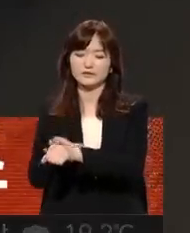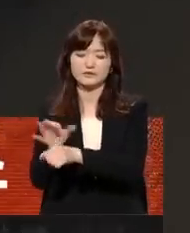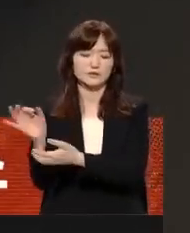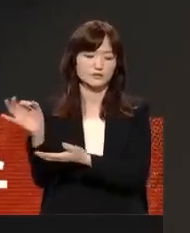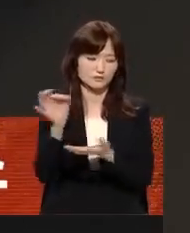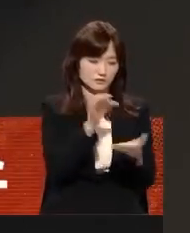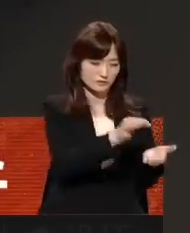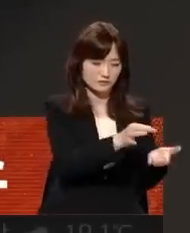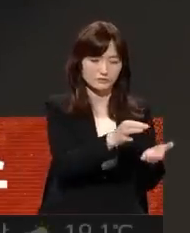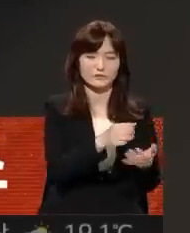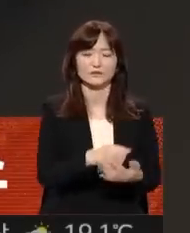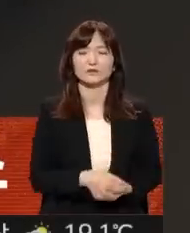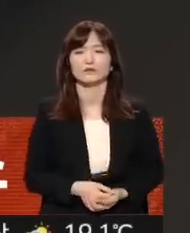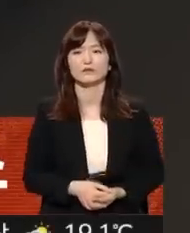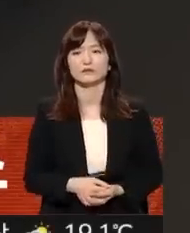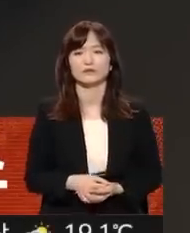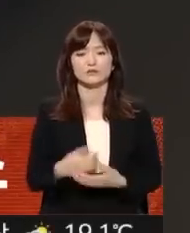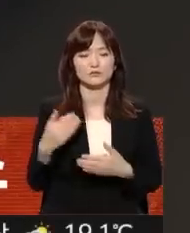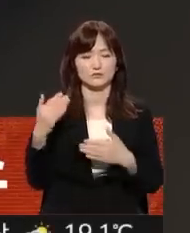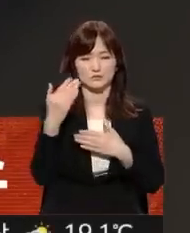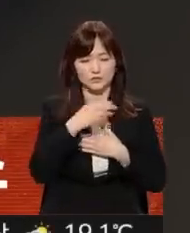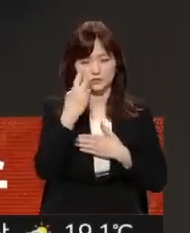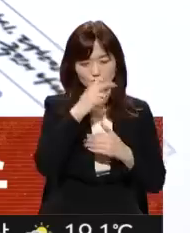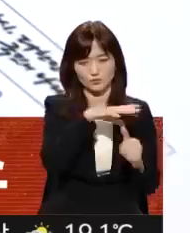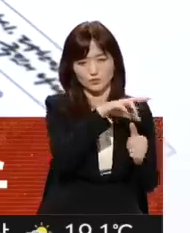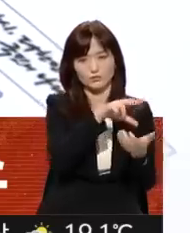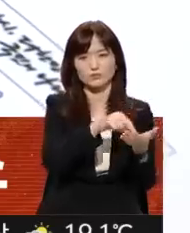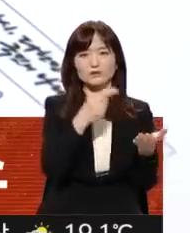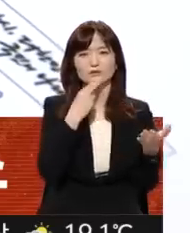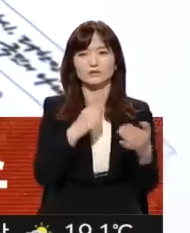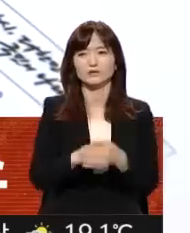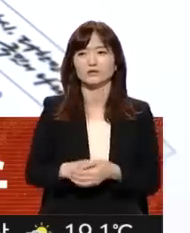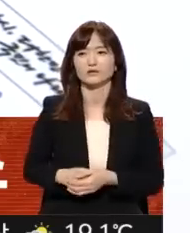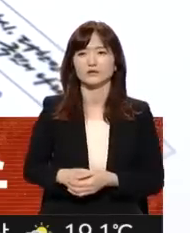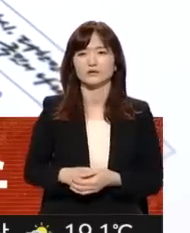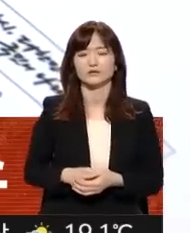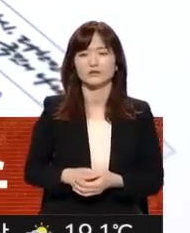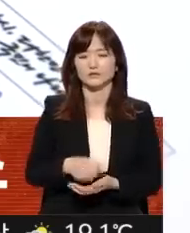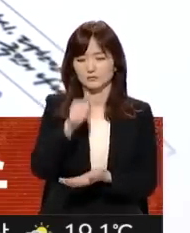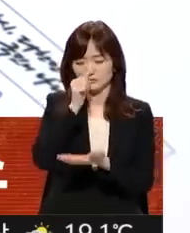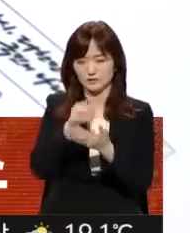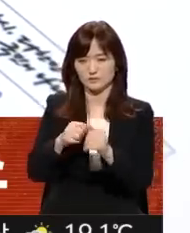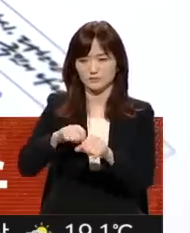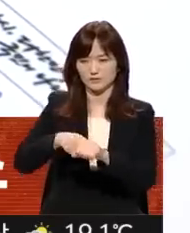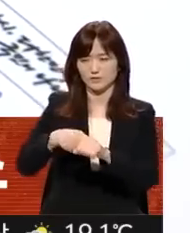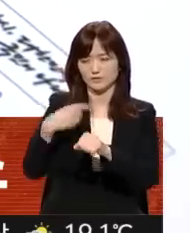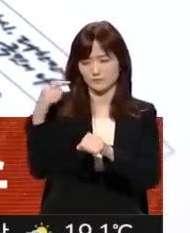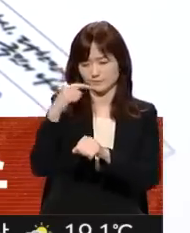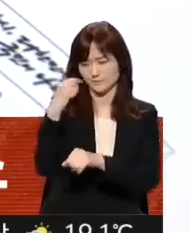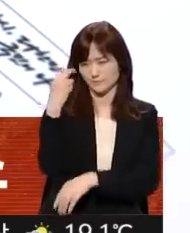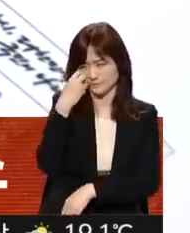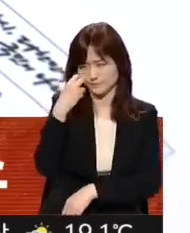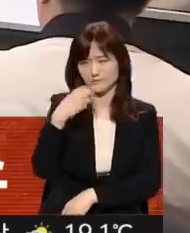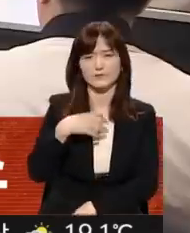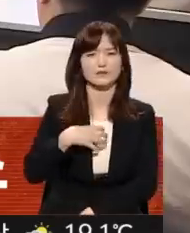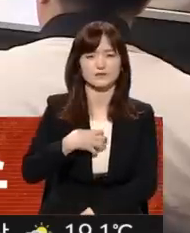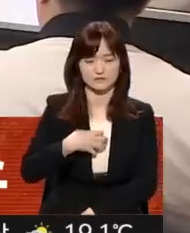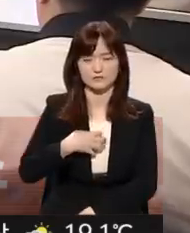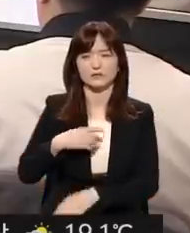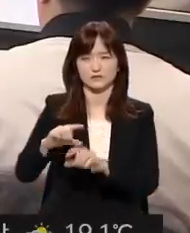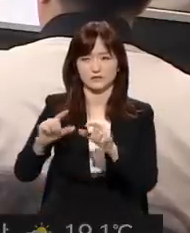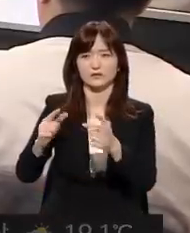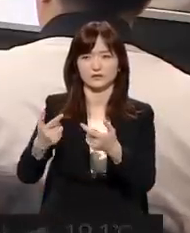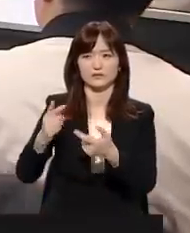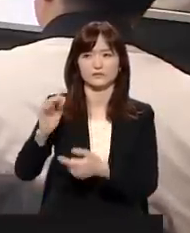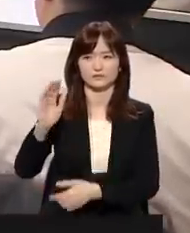때문에 문제는 없을 거고 이 범인들을 끝까지 추해가지고 엄정하게 수사한다고 했으니까 크게 걱정 안 하셔도